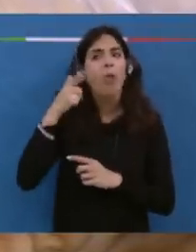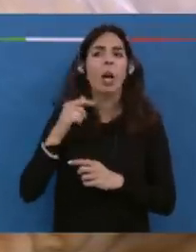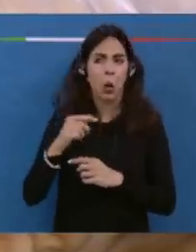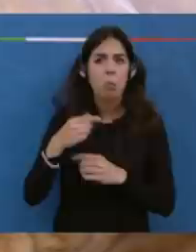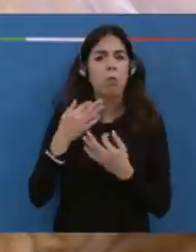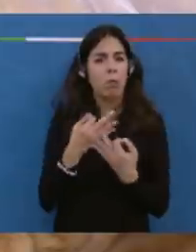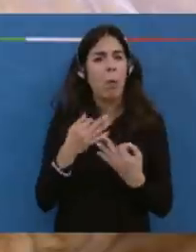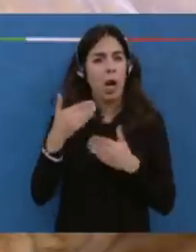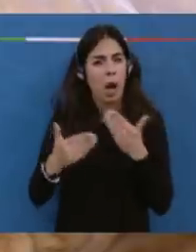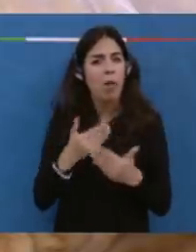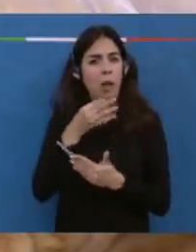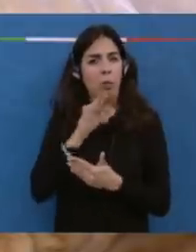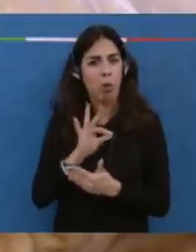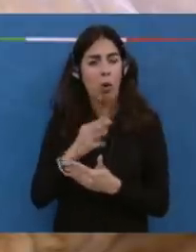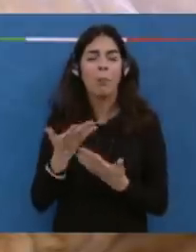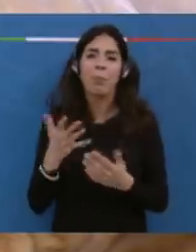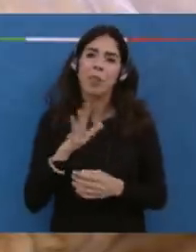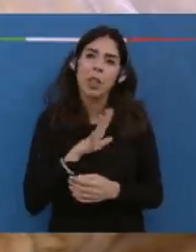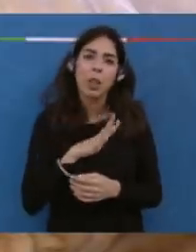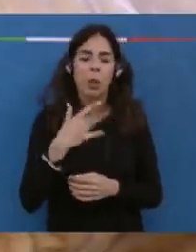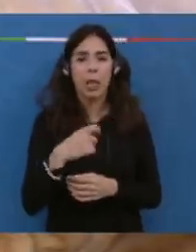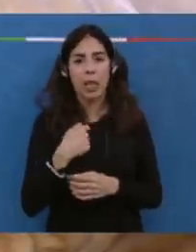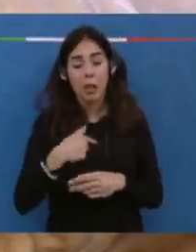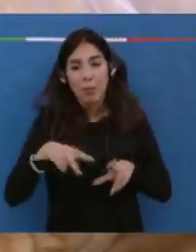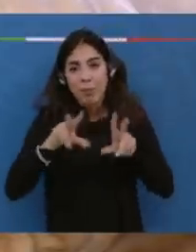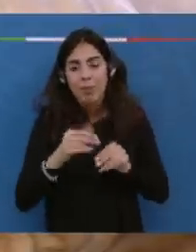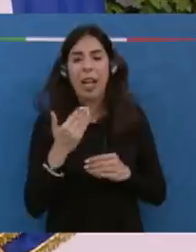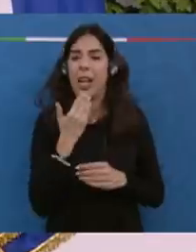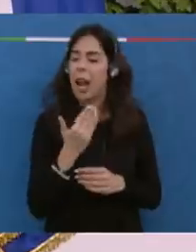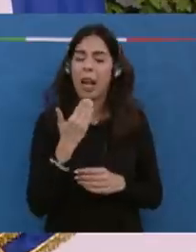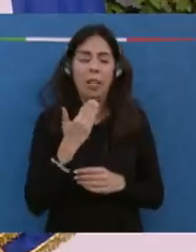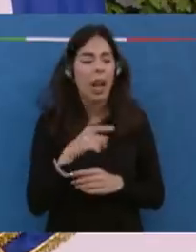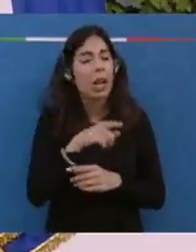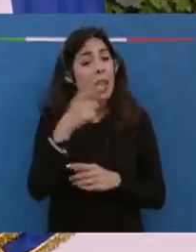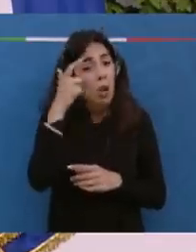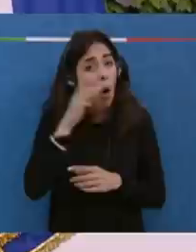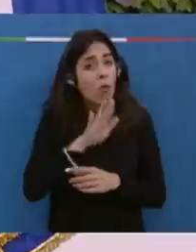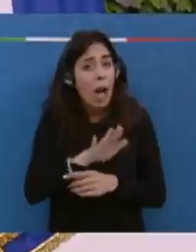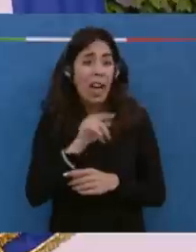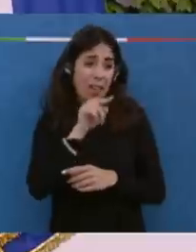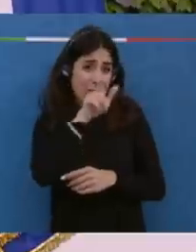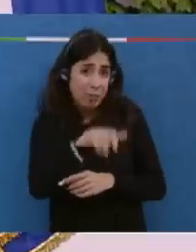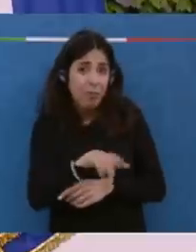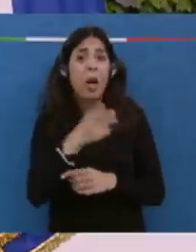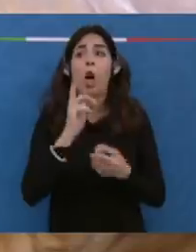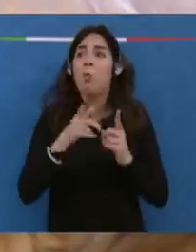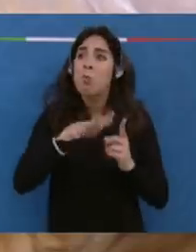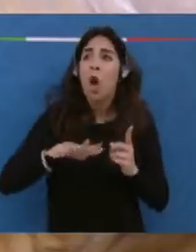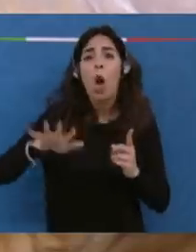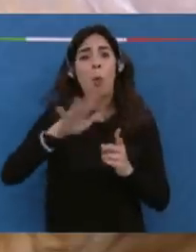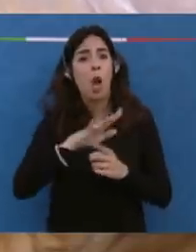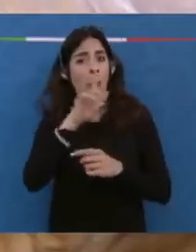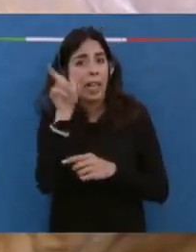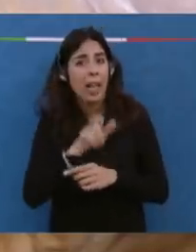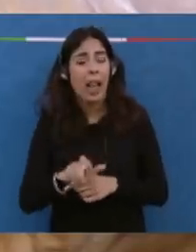presidente vi rinnovo il mio vivo ringraziamento a lei e al suo governo al popolo italiano per l'amicizia e per l'accoglienza